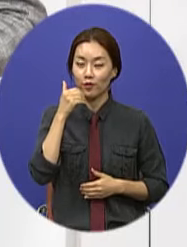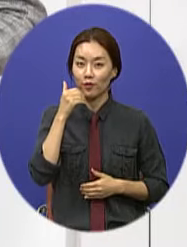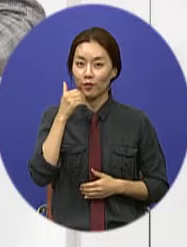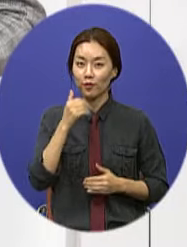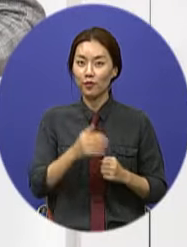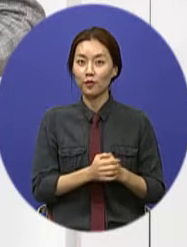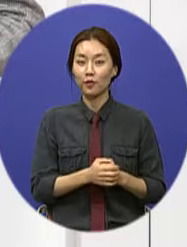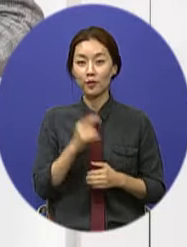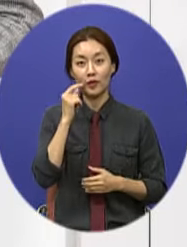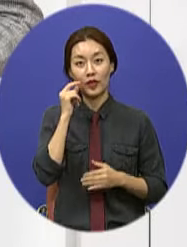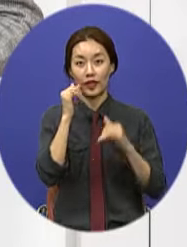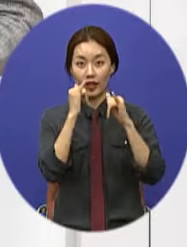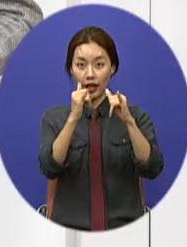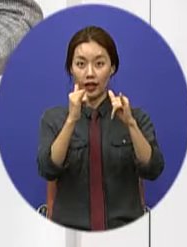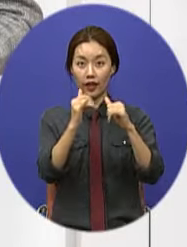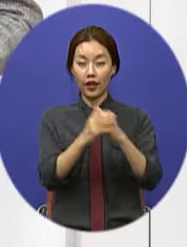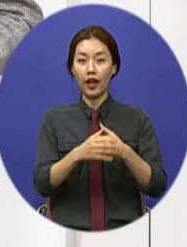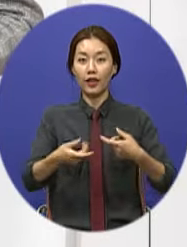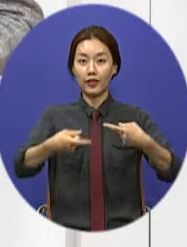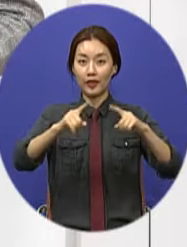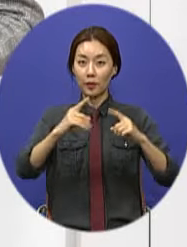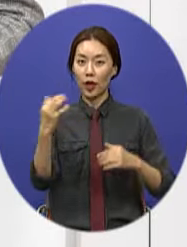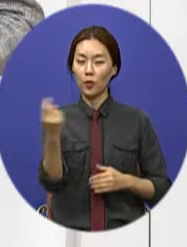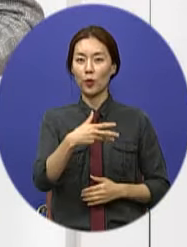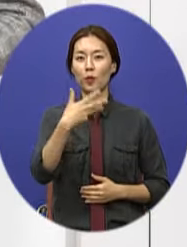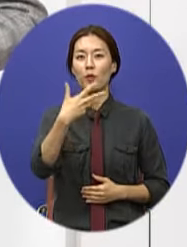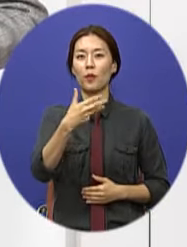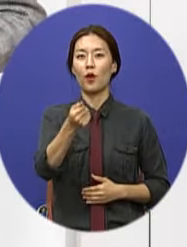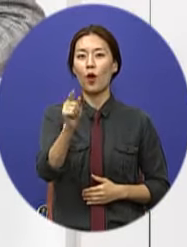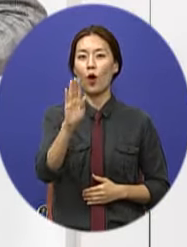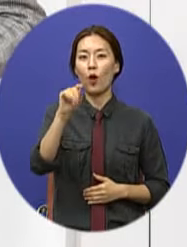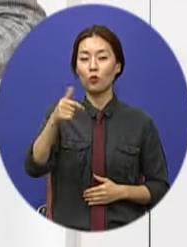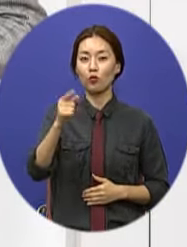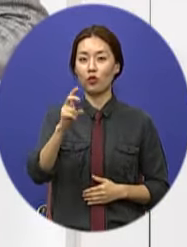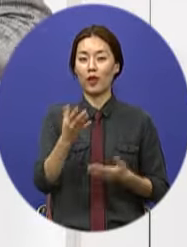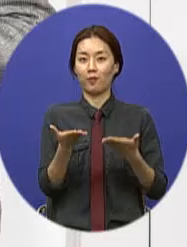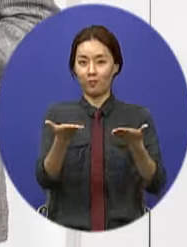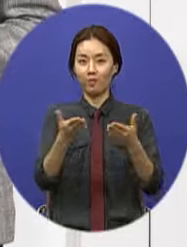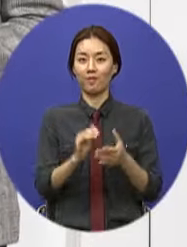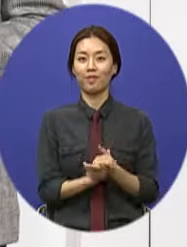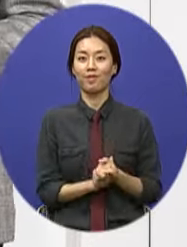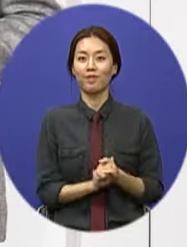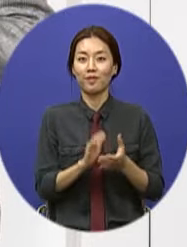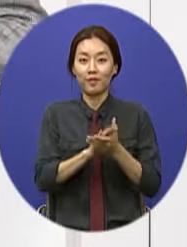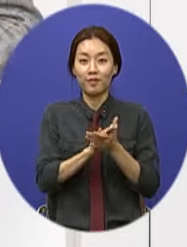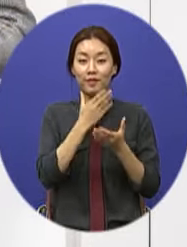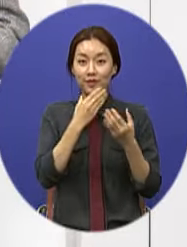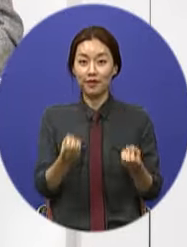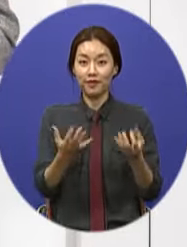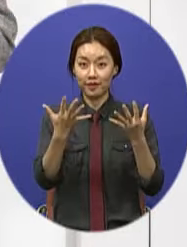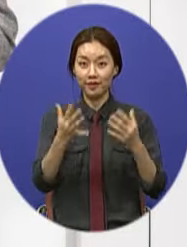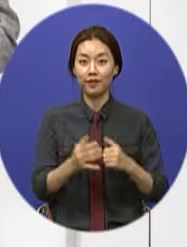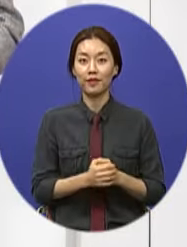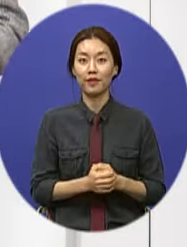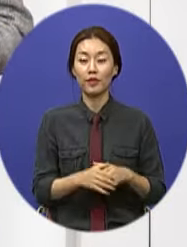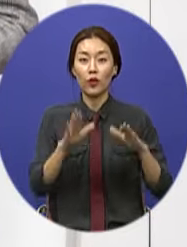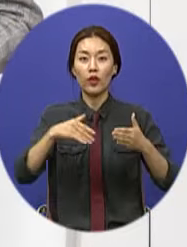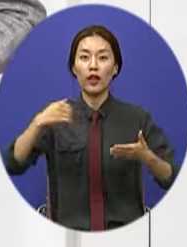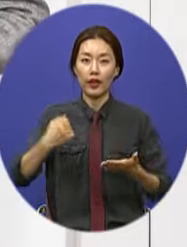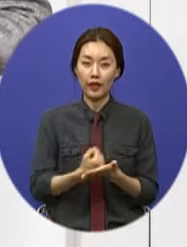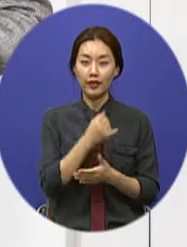인기상입니다. 인기상 참가번호 8번 허부남님께 돌아가십니다. 네. 축하드립니다. 축하드립니다. 자,